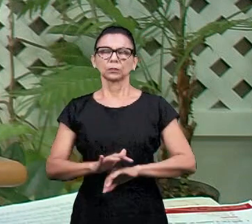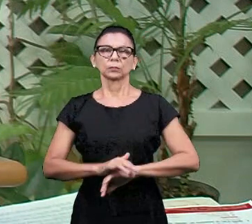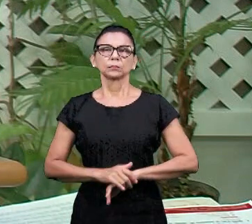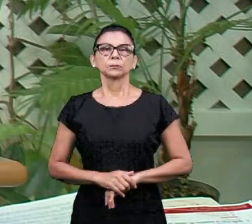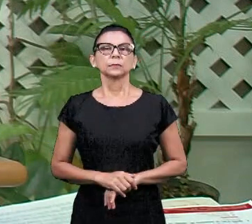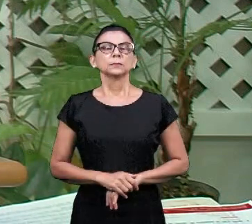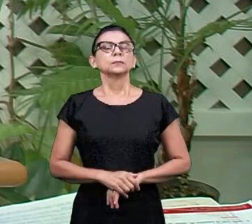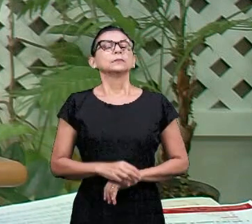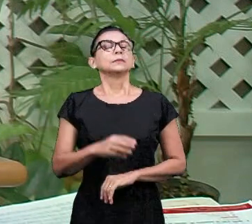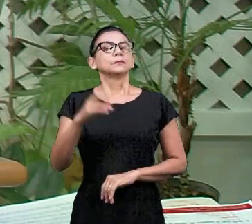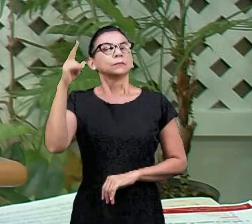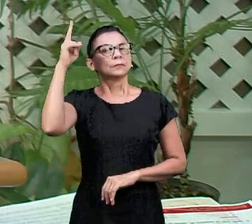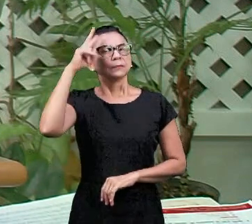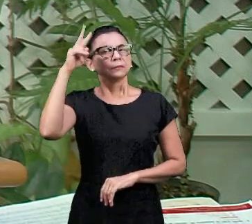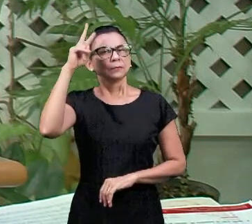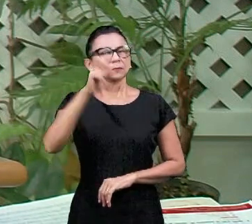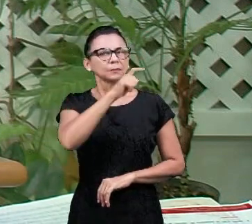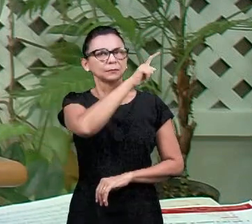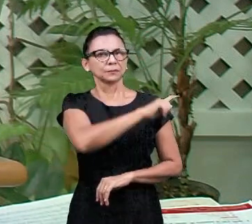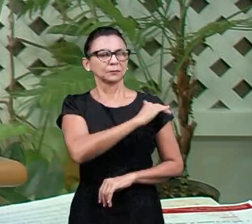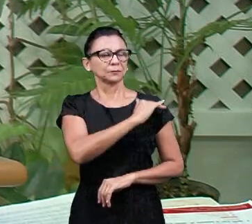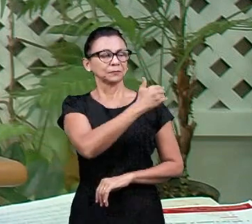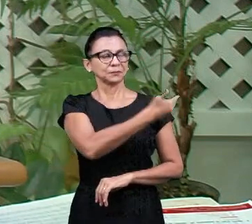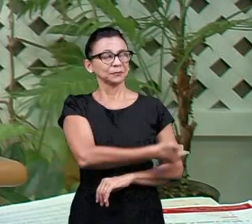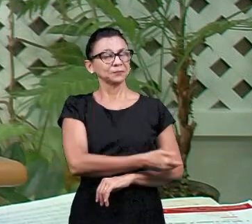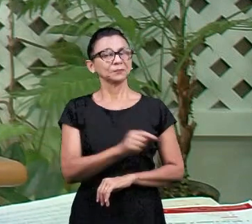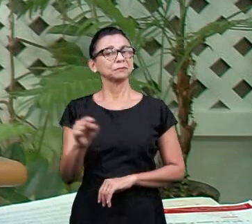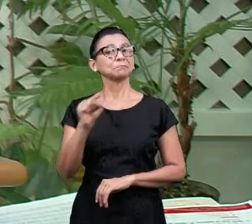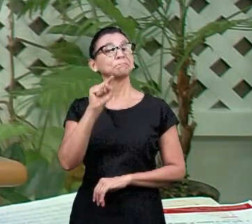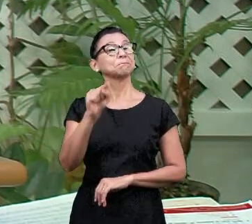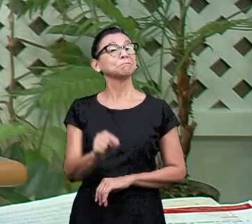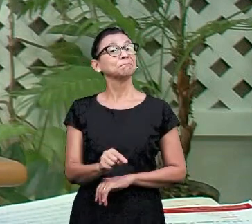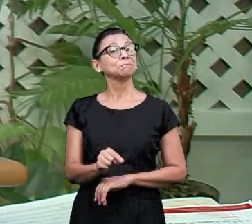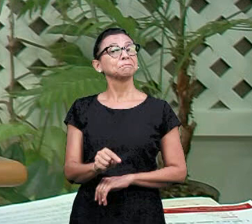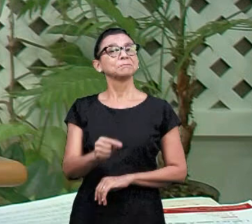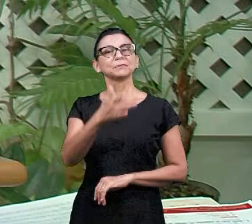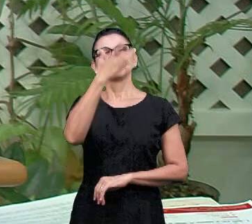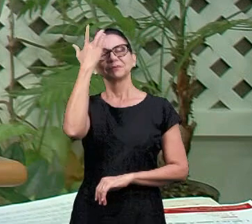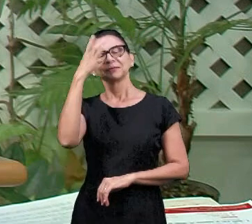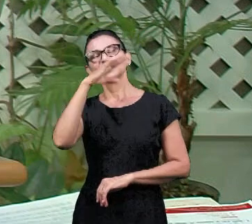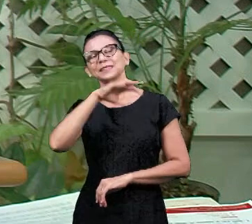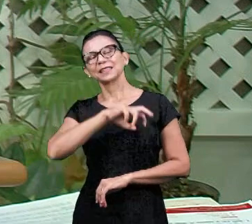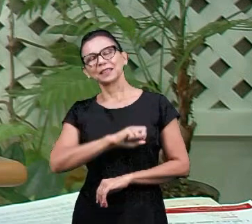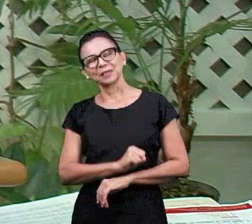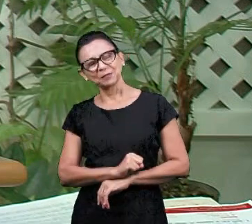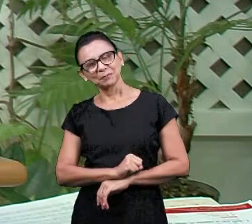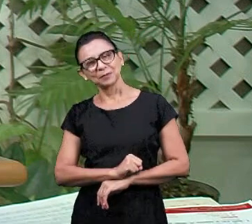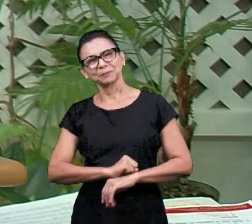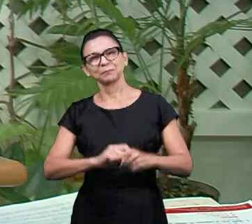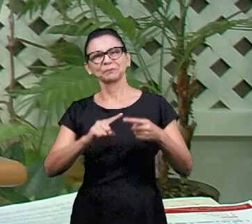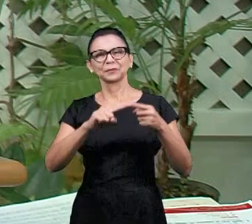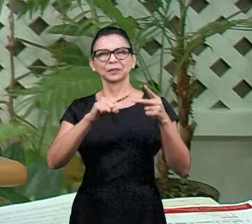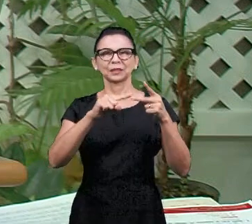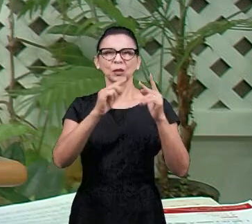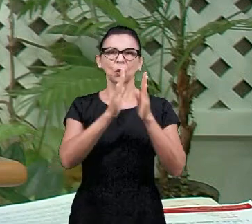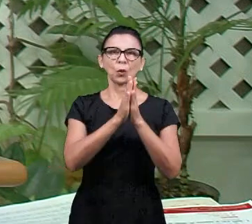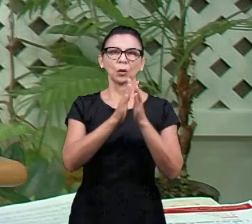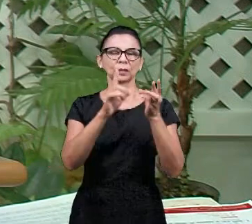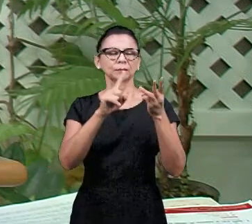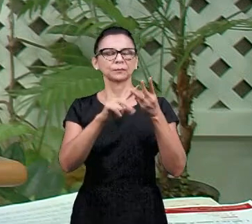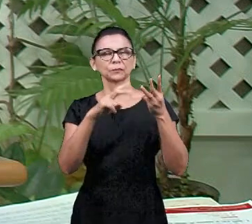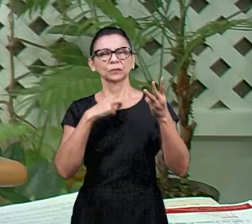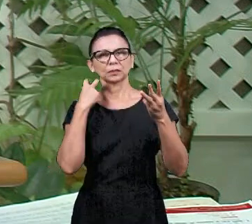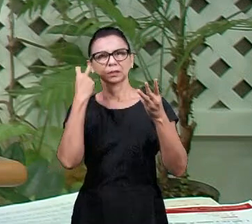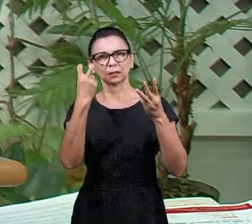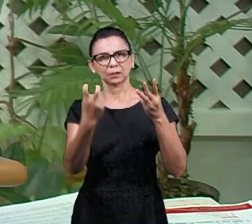Et votre prochain, c'est lui que vous aimez, avec la prière, le jeûne, la prière